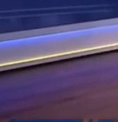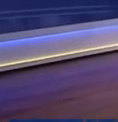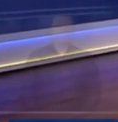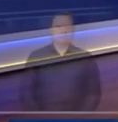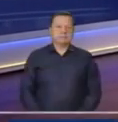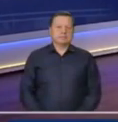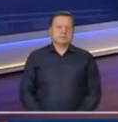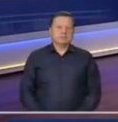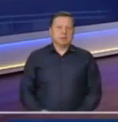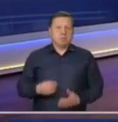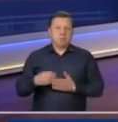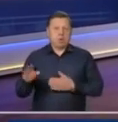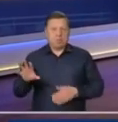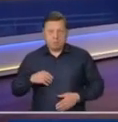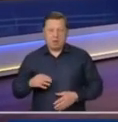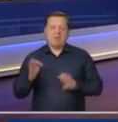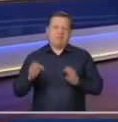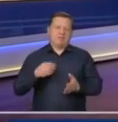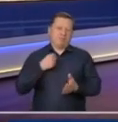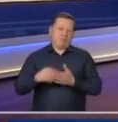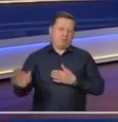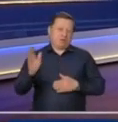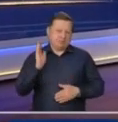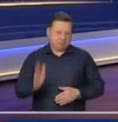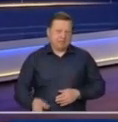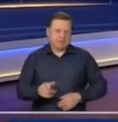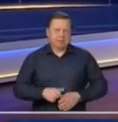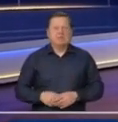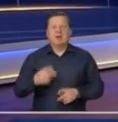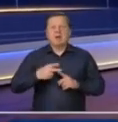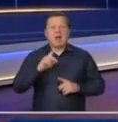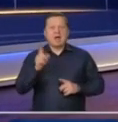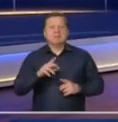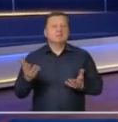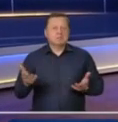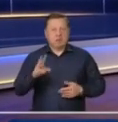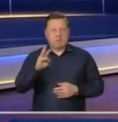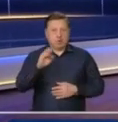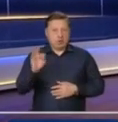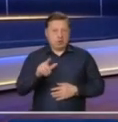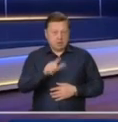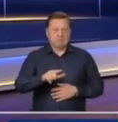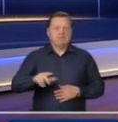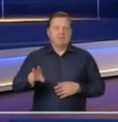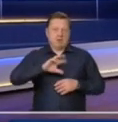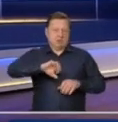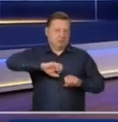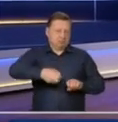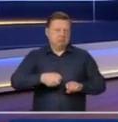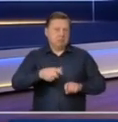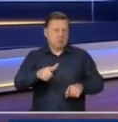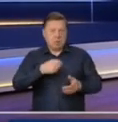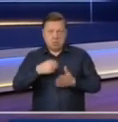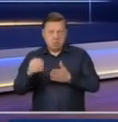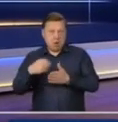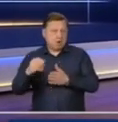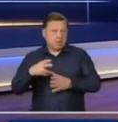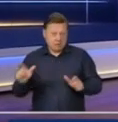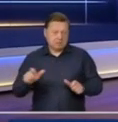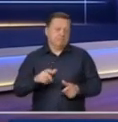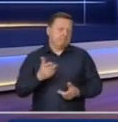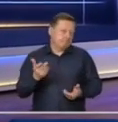Nie płacili, to zapłacą. Brakiem wody. Dziś w Telekspresie Ekstra m.in. wójt, który zakręca kurek niesfornym mieszkańcom gminy. Ale